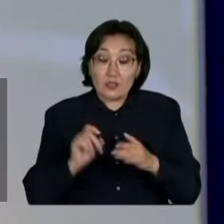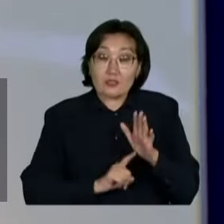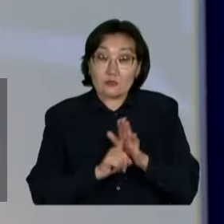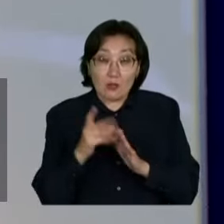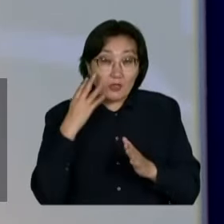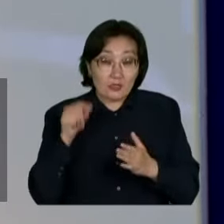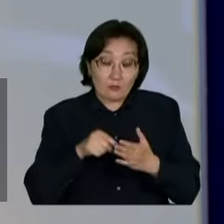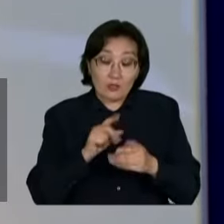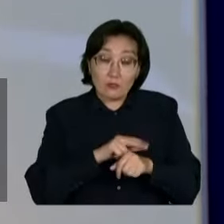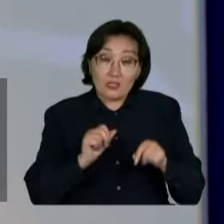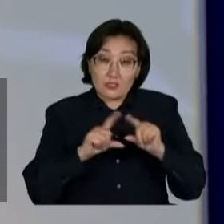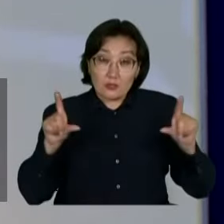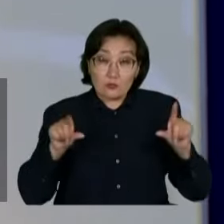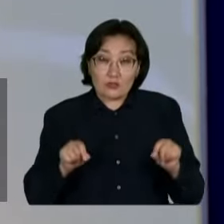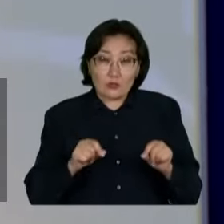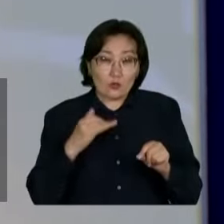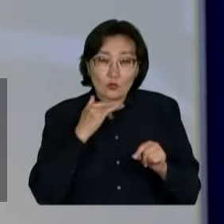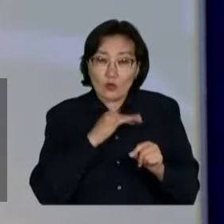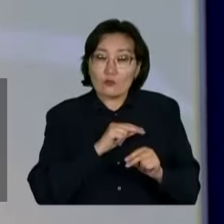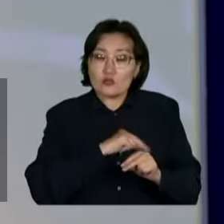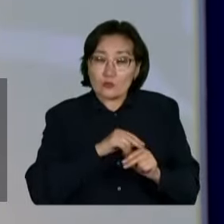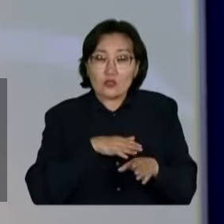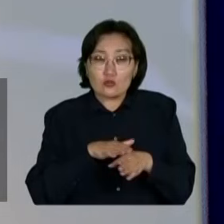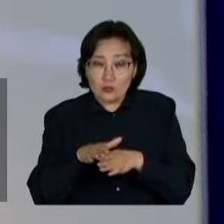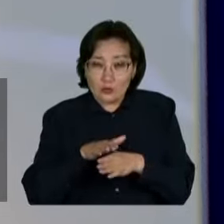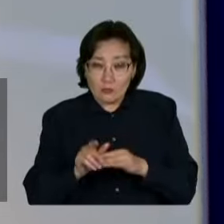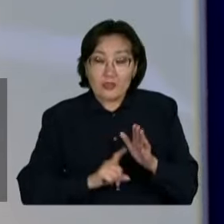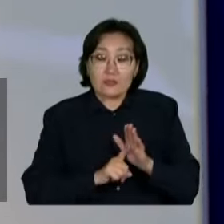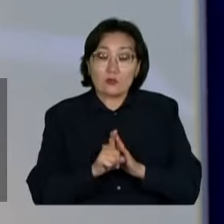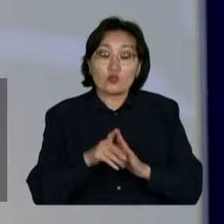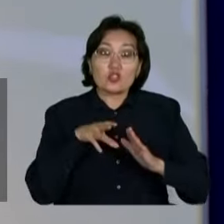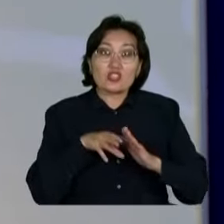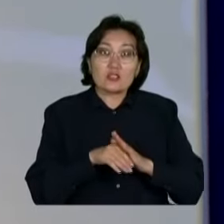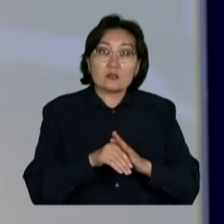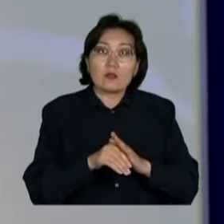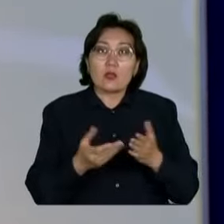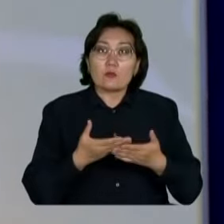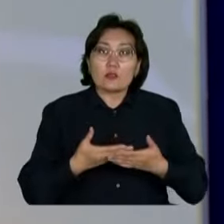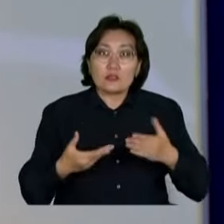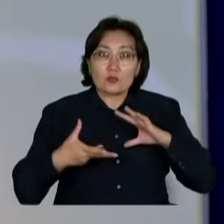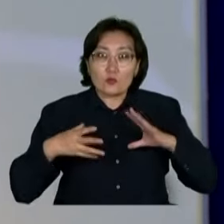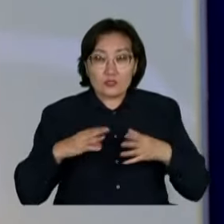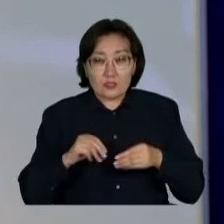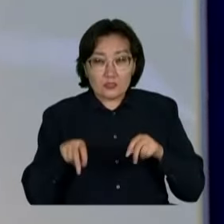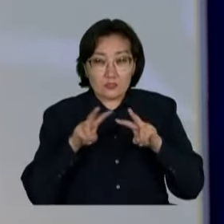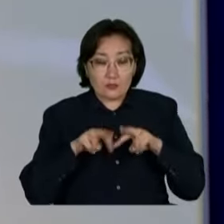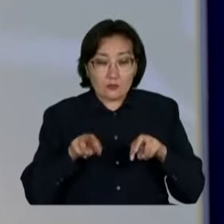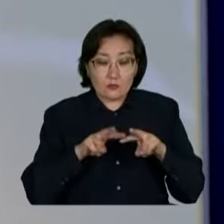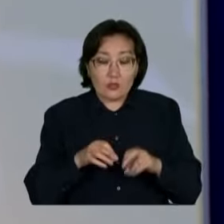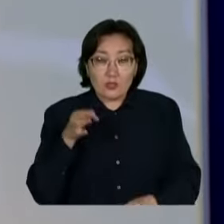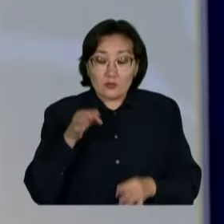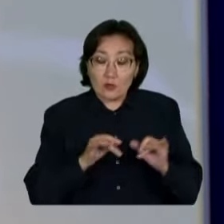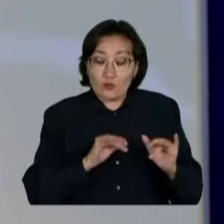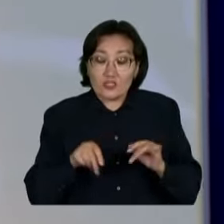полиция департаментіне қыруар шаруа жүргізілді жұмыс. Атап айтқанда, біздер жалпы тергеу, қылмыстық